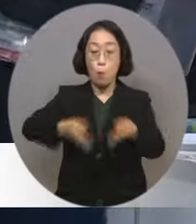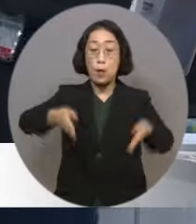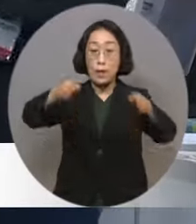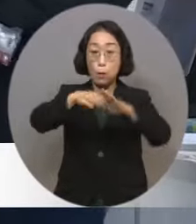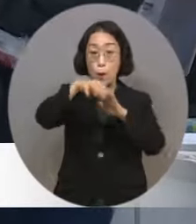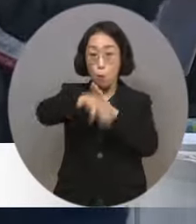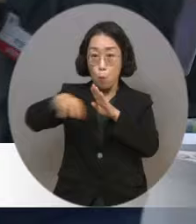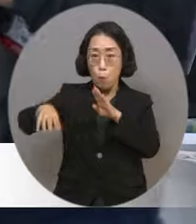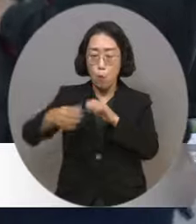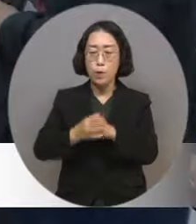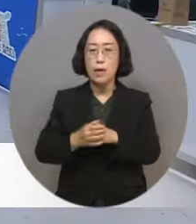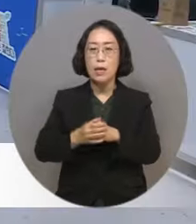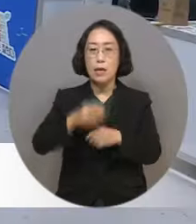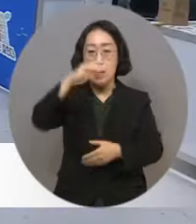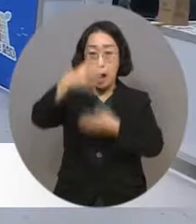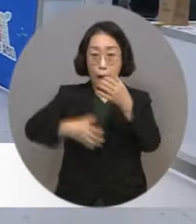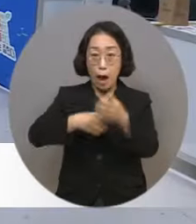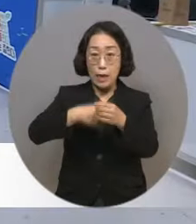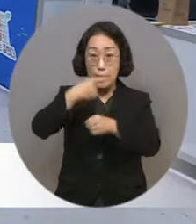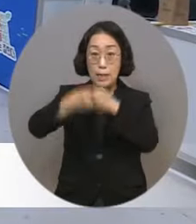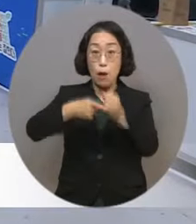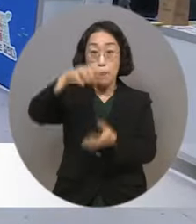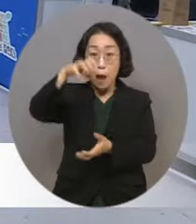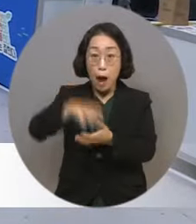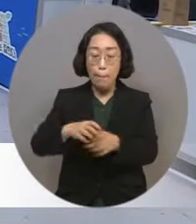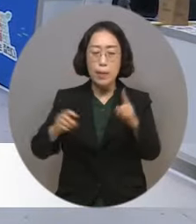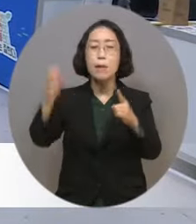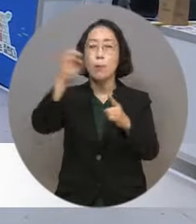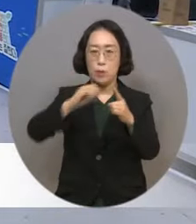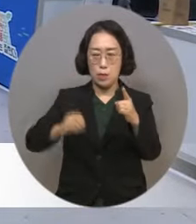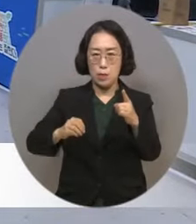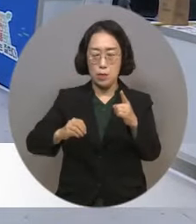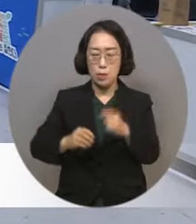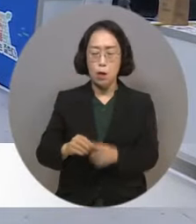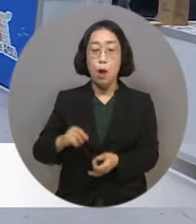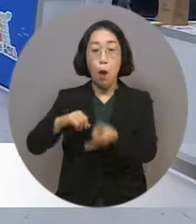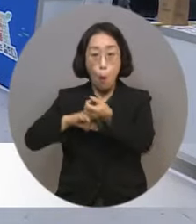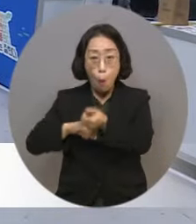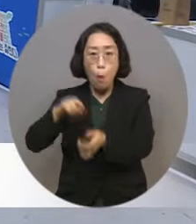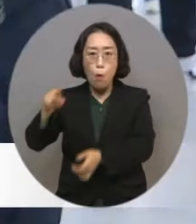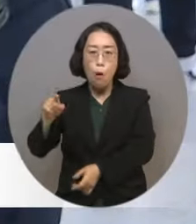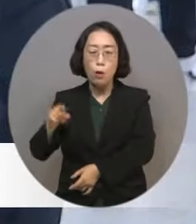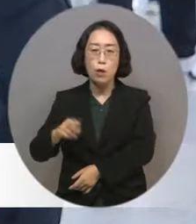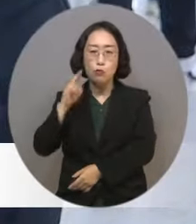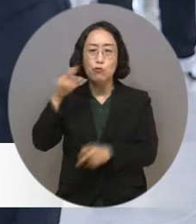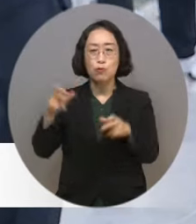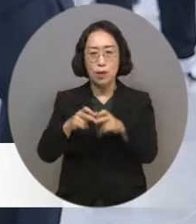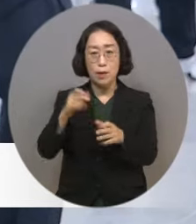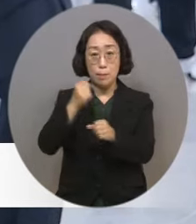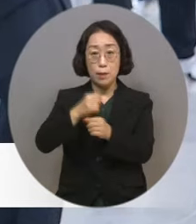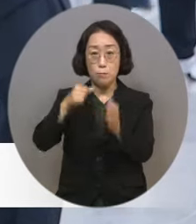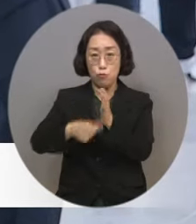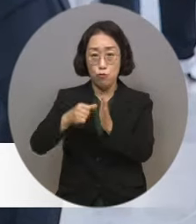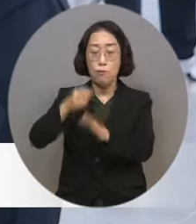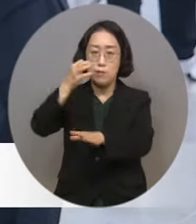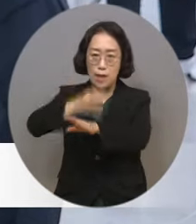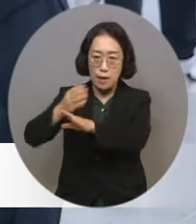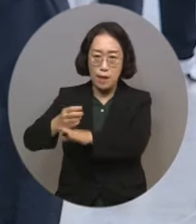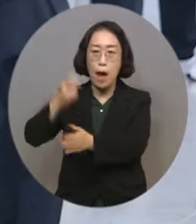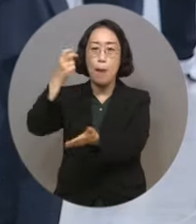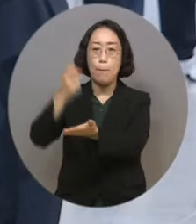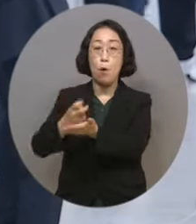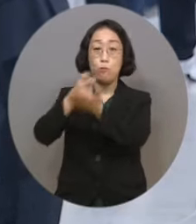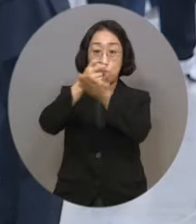총 구매액의 1% 이상을 중증장애인 생산품 생산시설의 제품과 서비스로 의무 구매하도록 하고